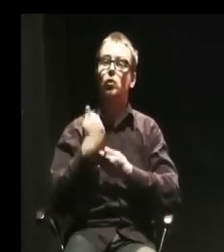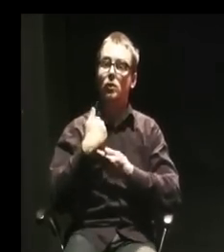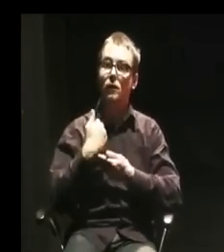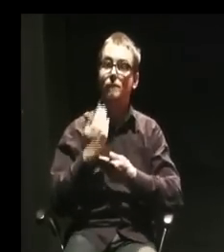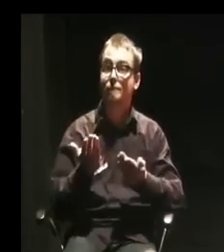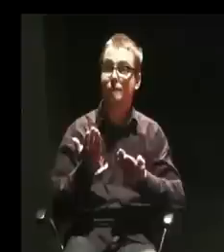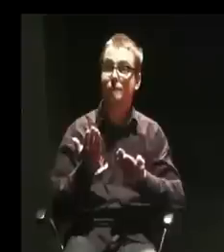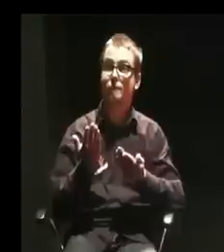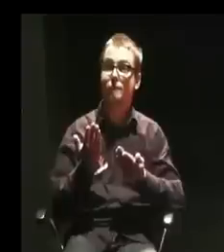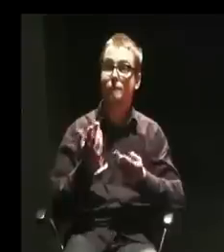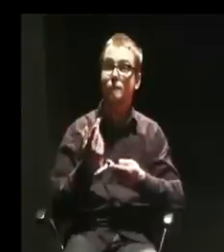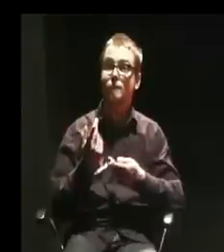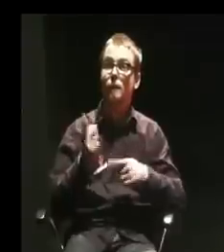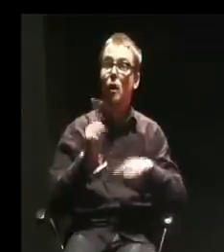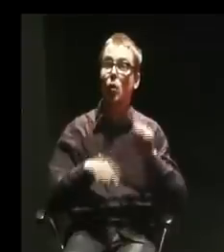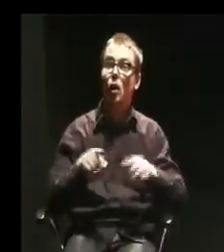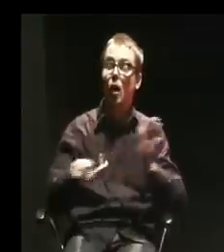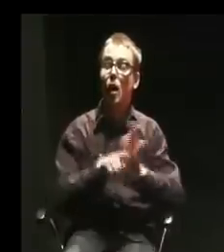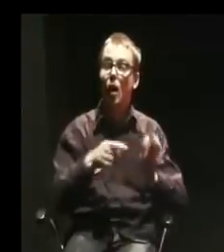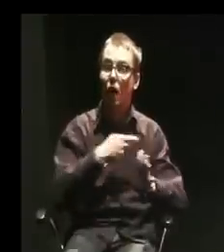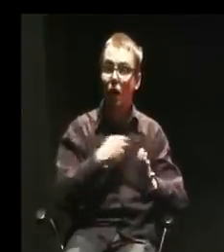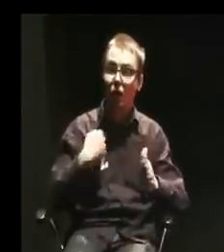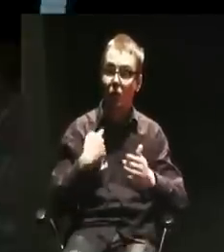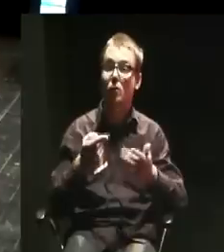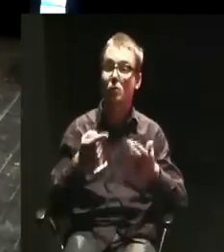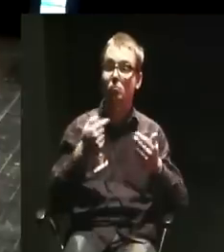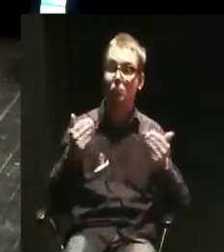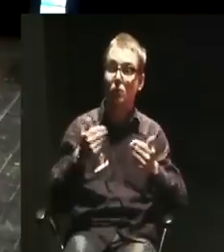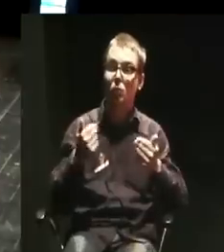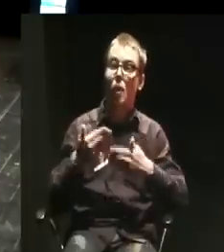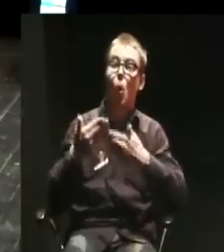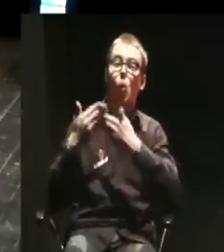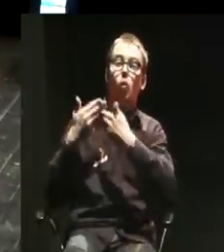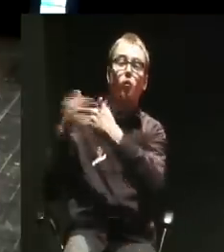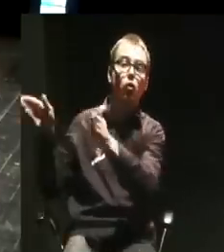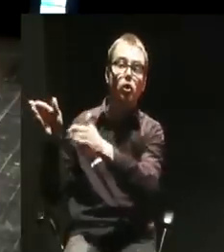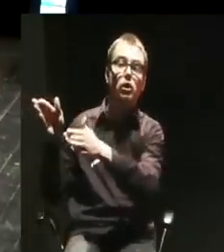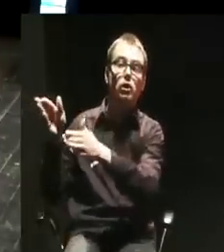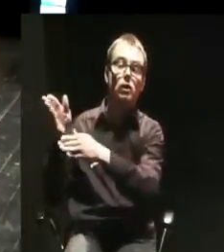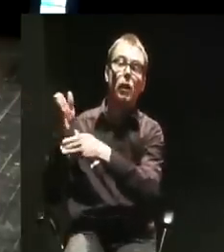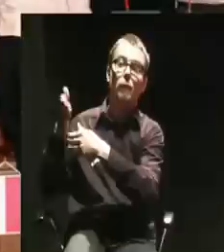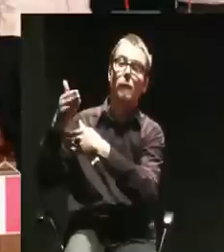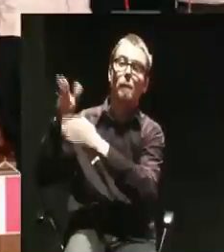Naturalne jest dla nas, że powinniśmy być oknem na wschód dla Europy i chciałbym, żebyście